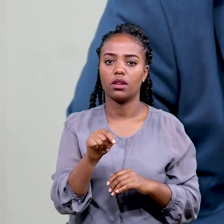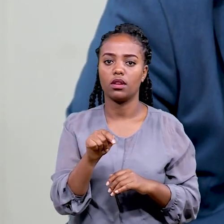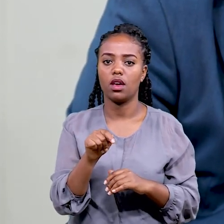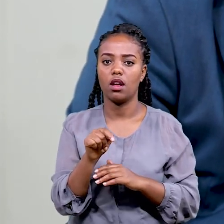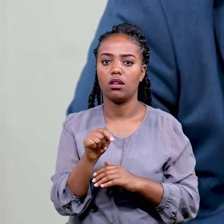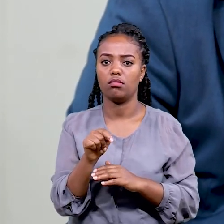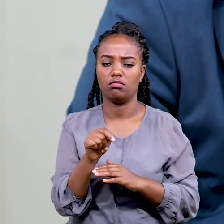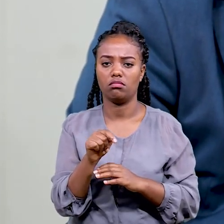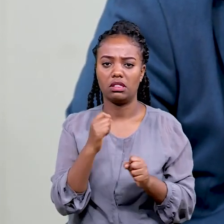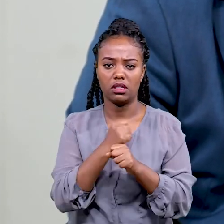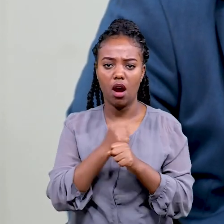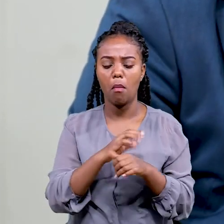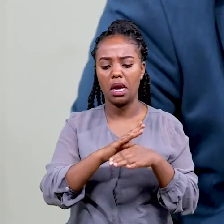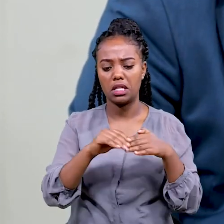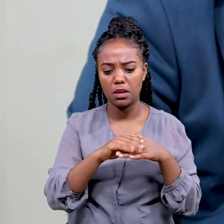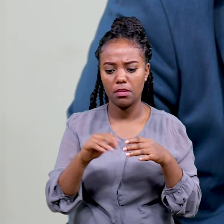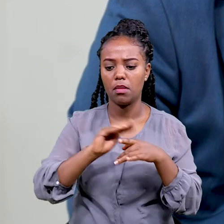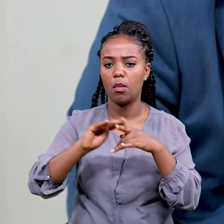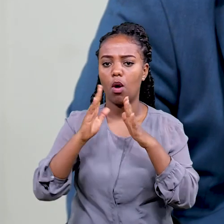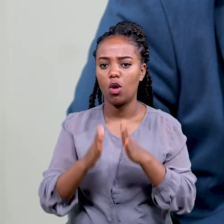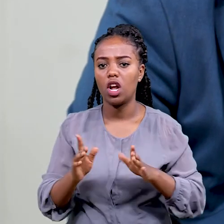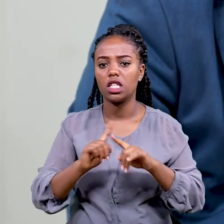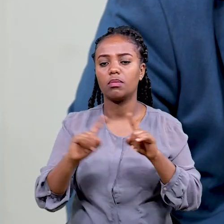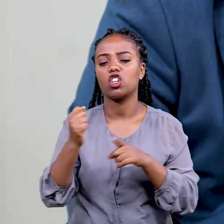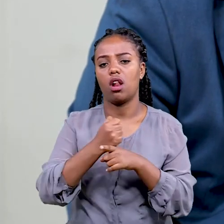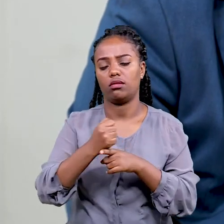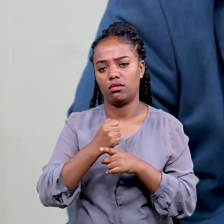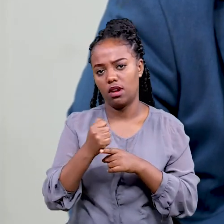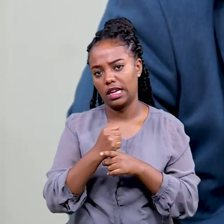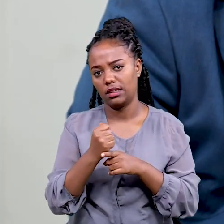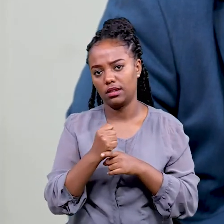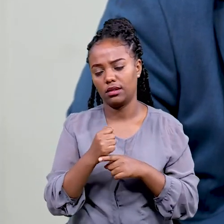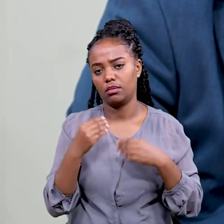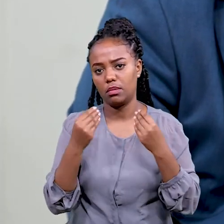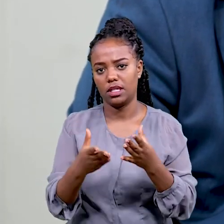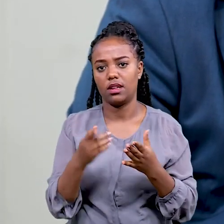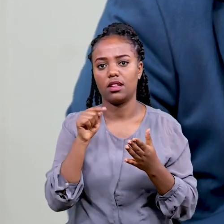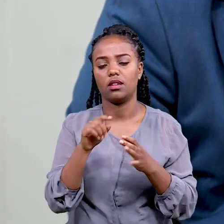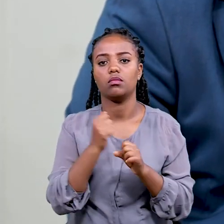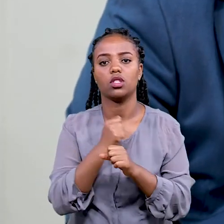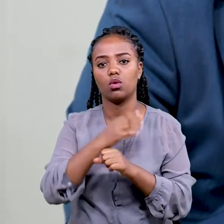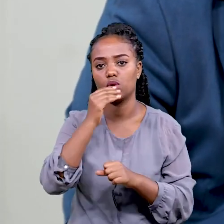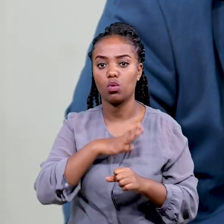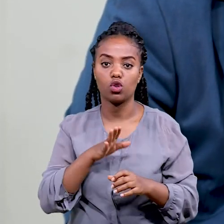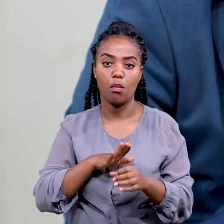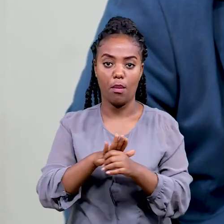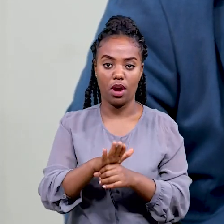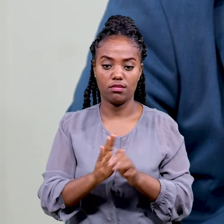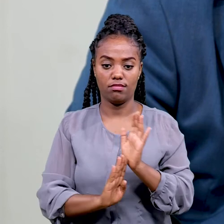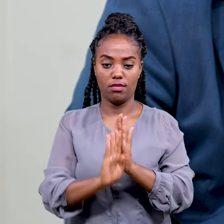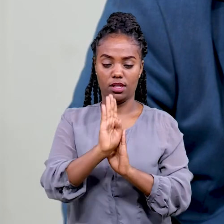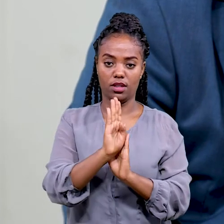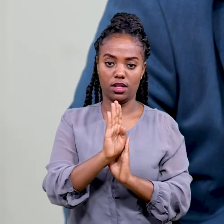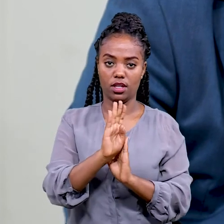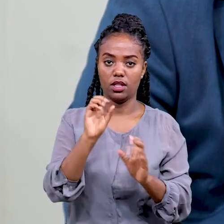ይህ ኮሚትመንት በገንዘብም በባለሙያም ስፔሻላይዝ ትሬኒንግ በመስጠት ይህንን የሚሰሩ ሰዎችንም